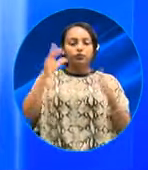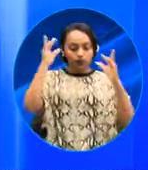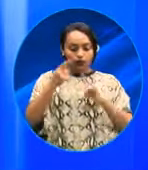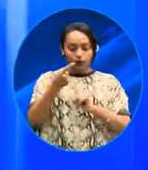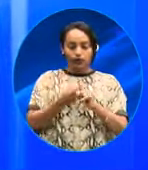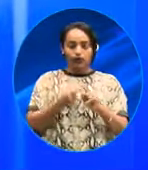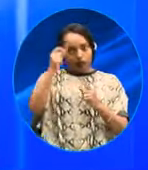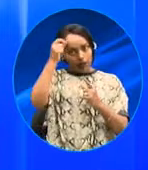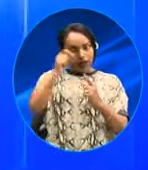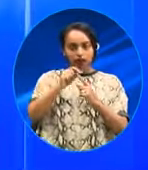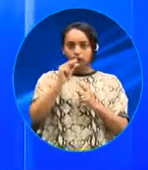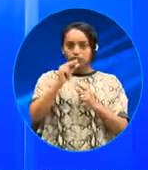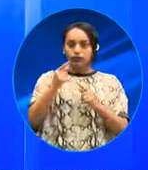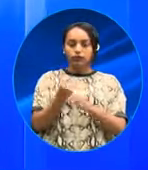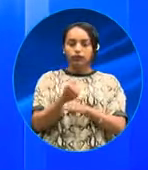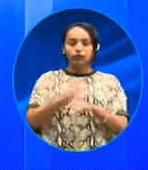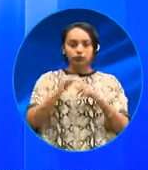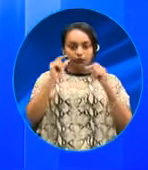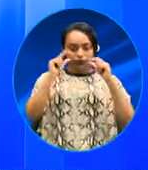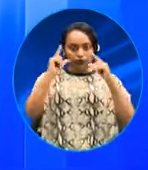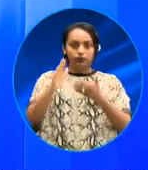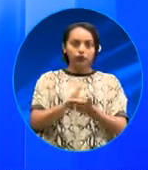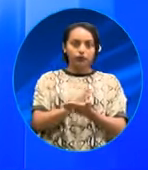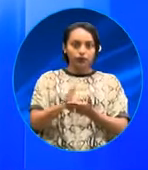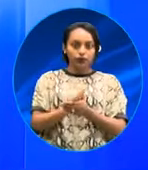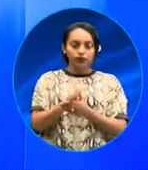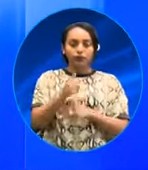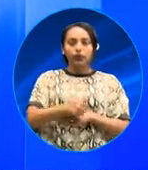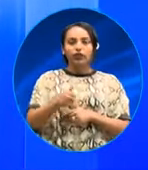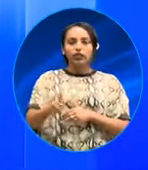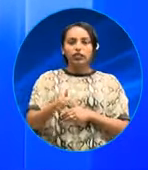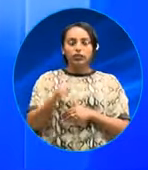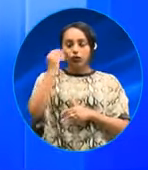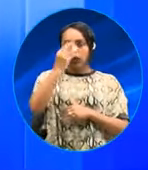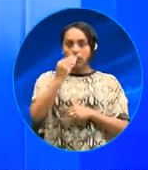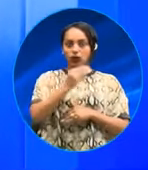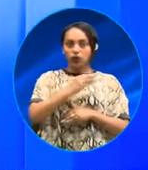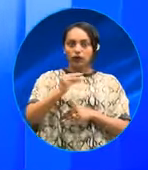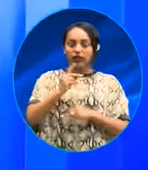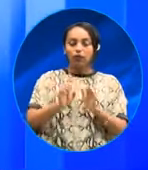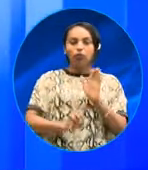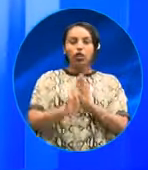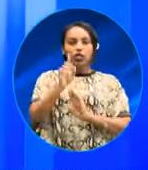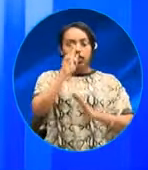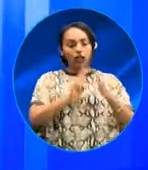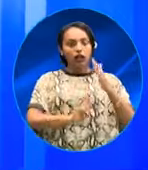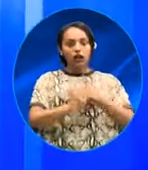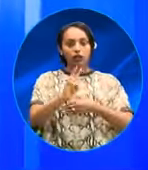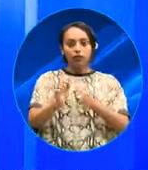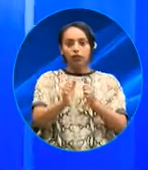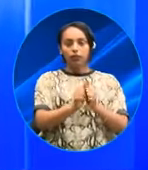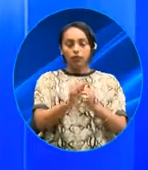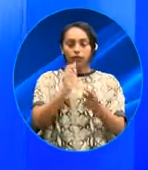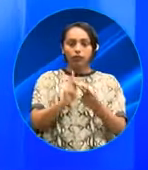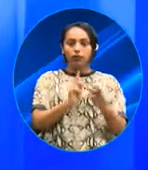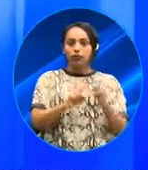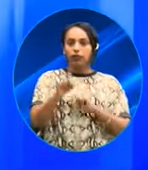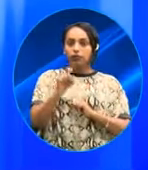በክረምት ወራት በታቀዱ በጎ ተግባራት ላይ በንቃት በመሳተፍ አዲስ አበባን የማስዋብና የማሳደግ ራዕይን በጋራ